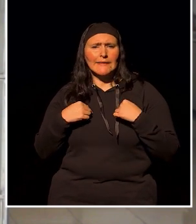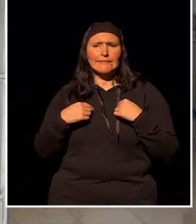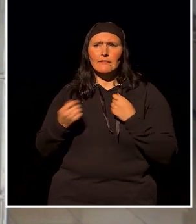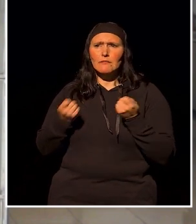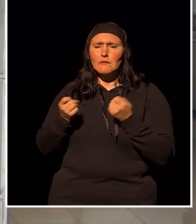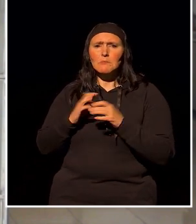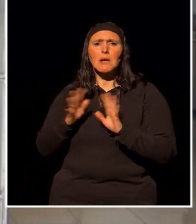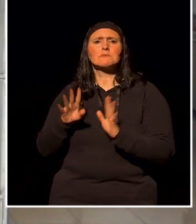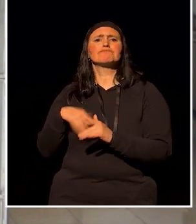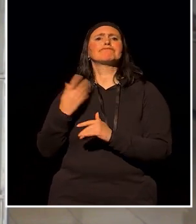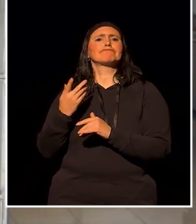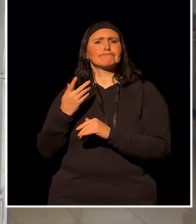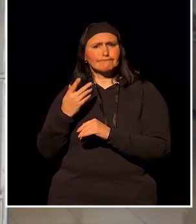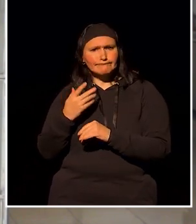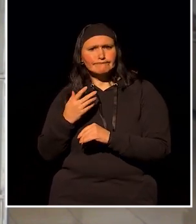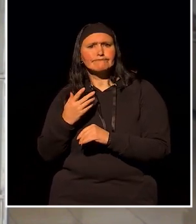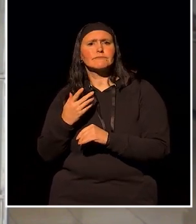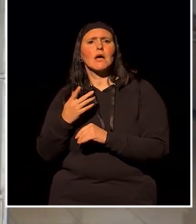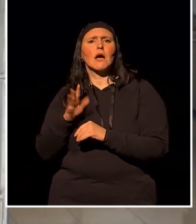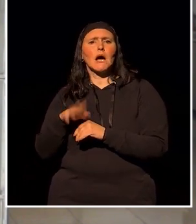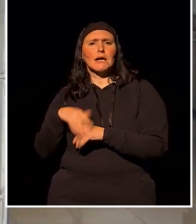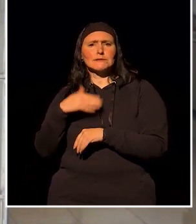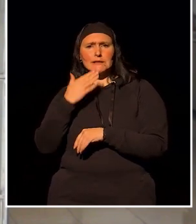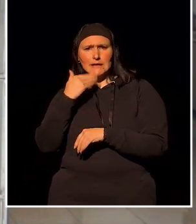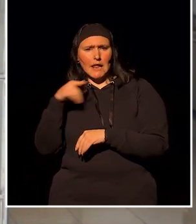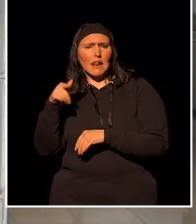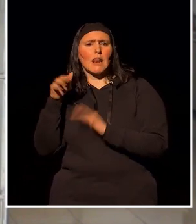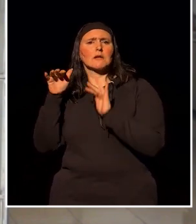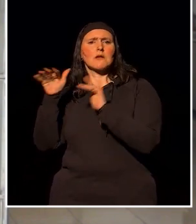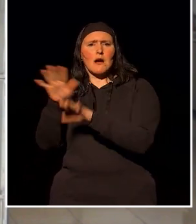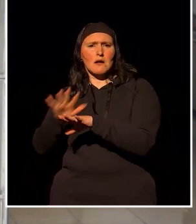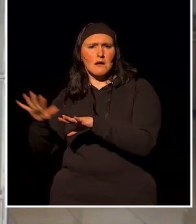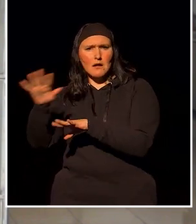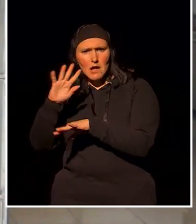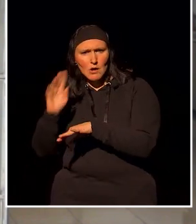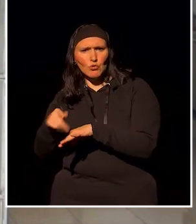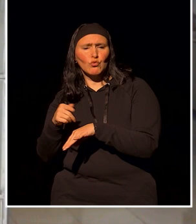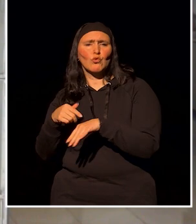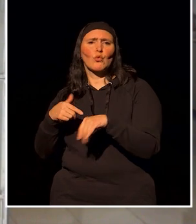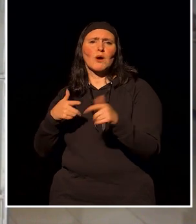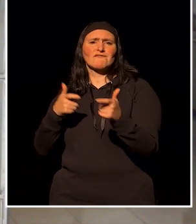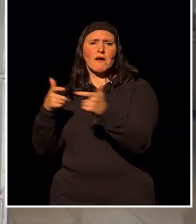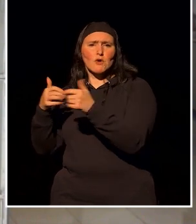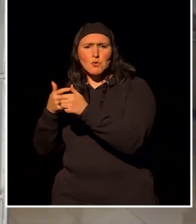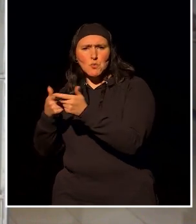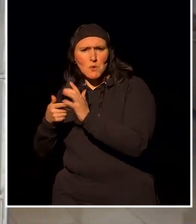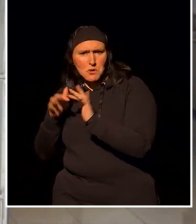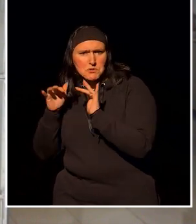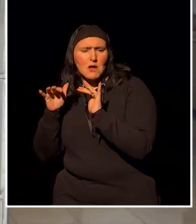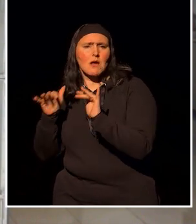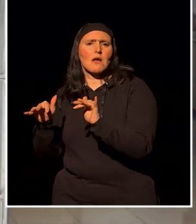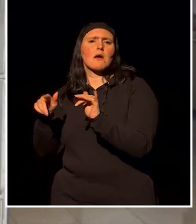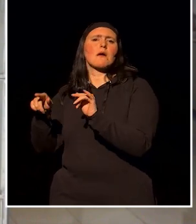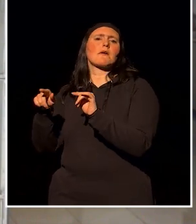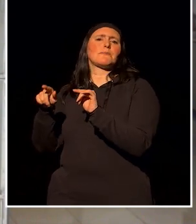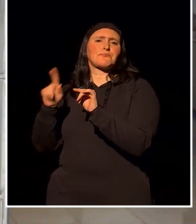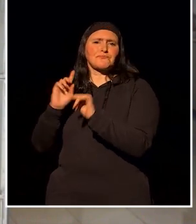Mittel, die Hamas zu besiegen, aber außerhalb Israels